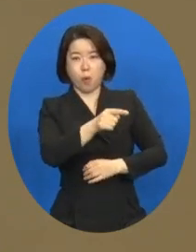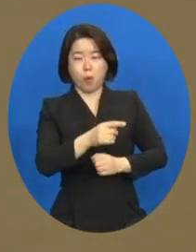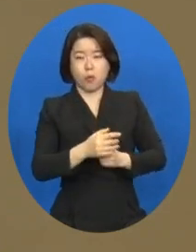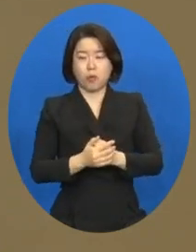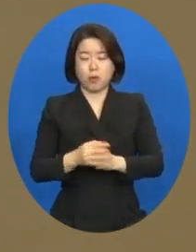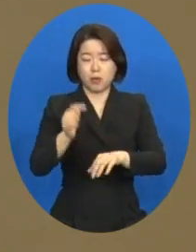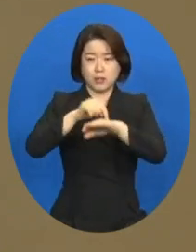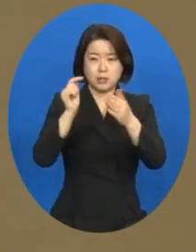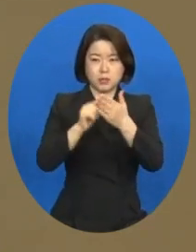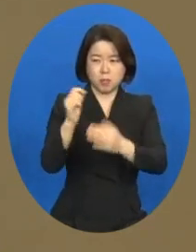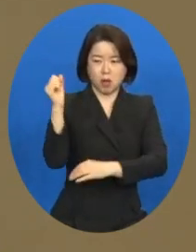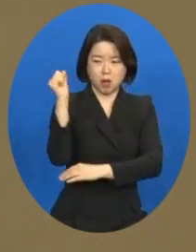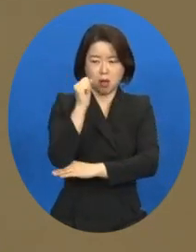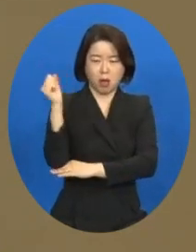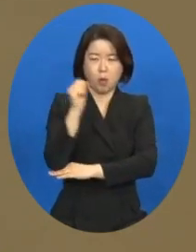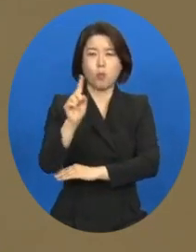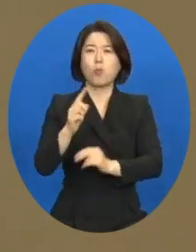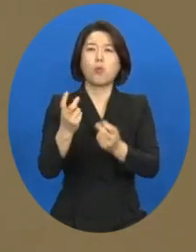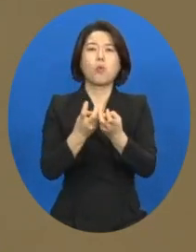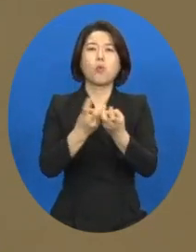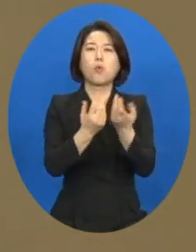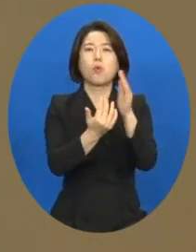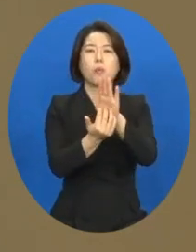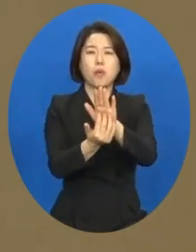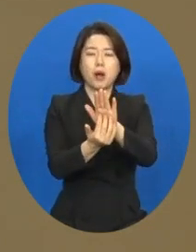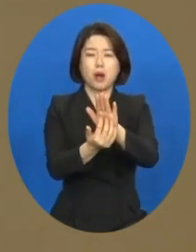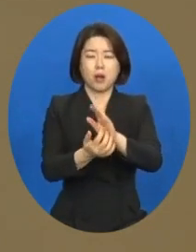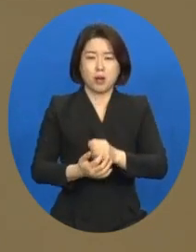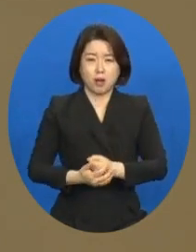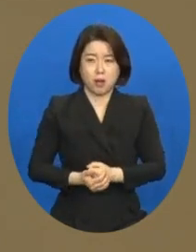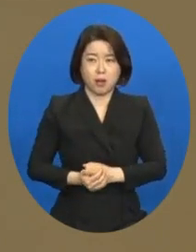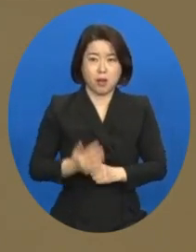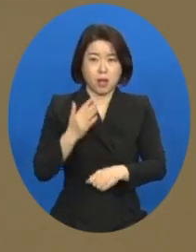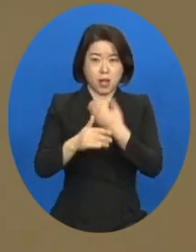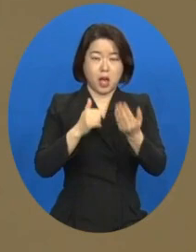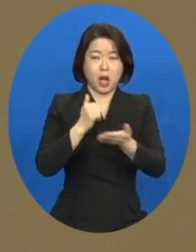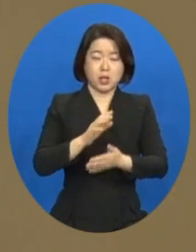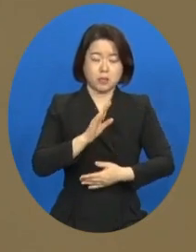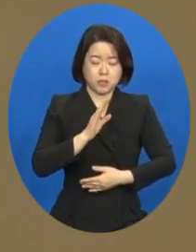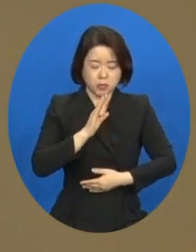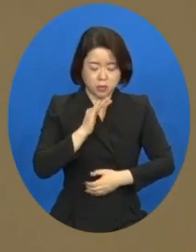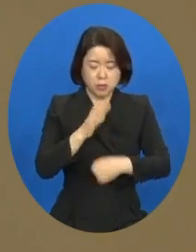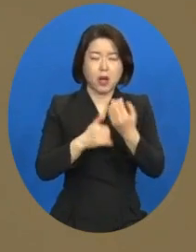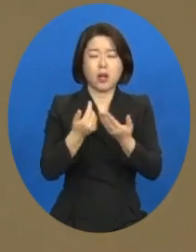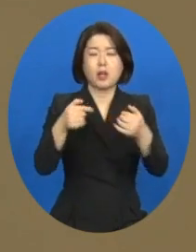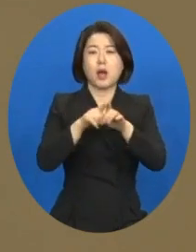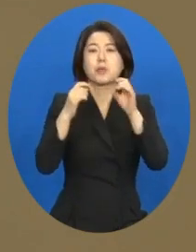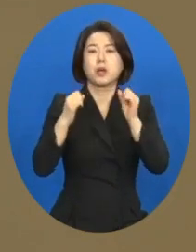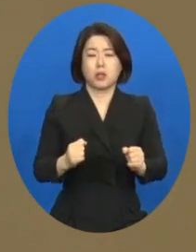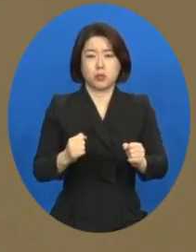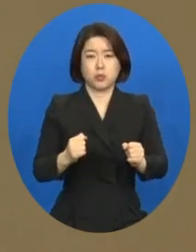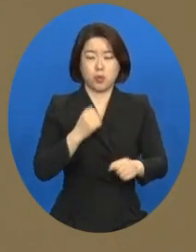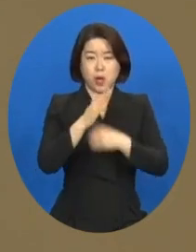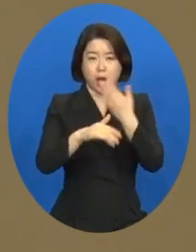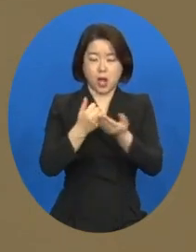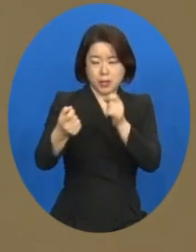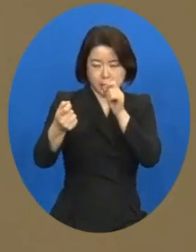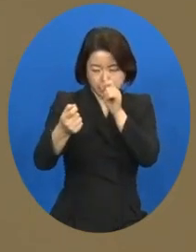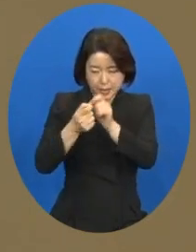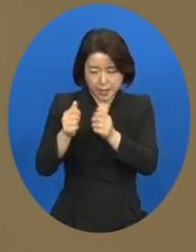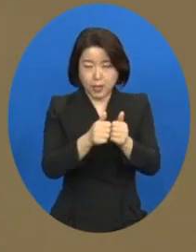마음 흔들리는 것을 무슨 수로 막아요? 하나님은 정말 함께 계시고 하나님과 가까이